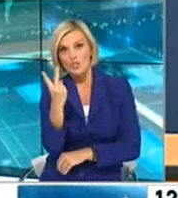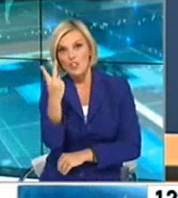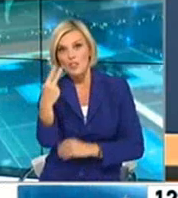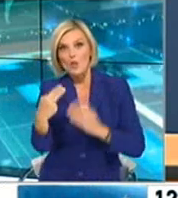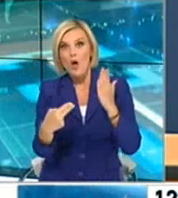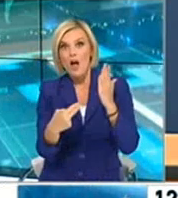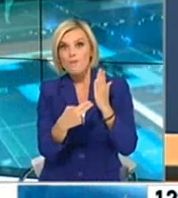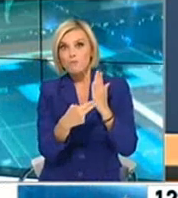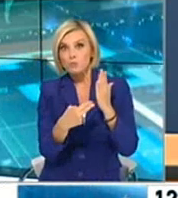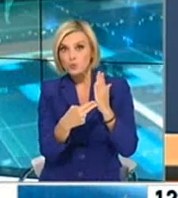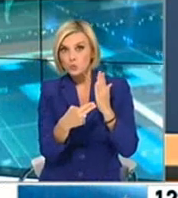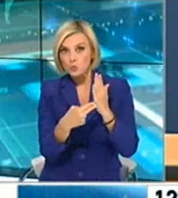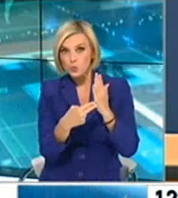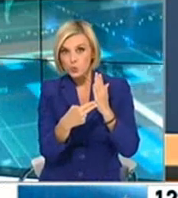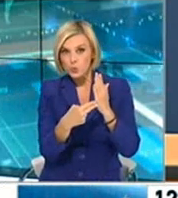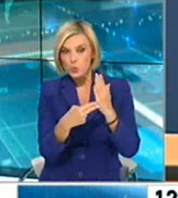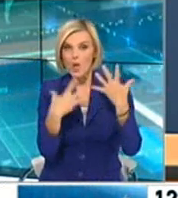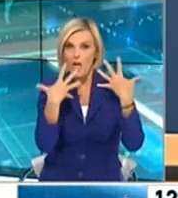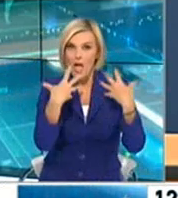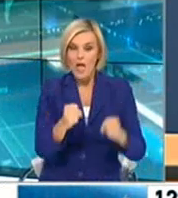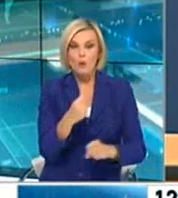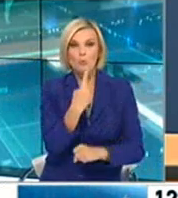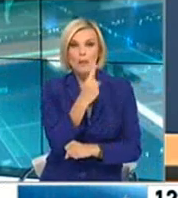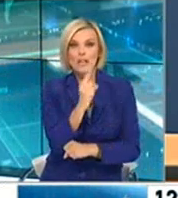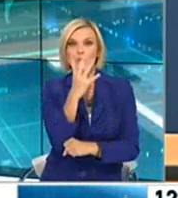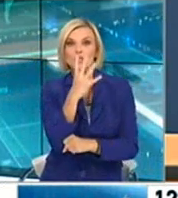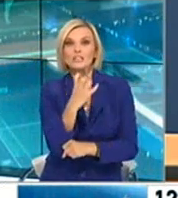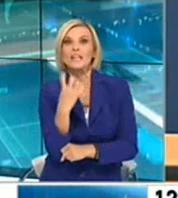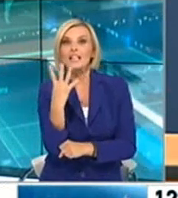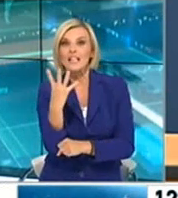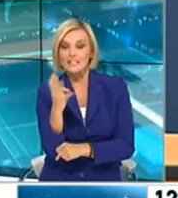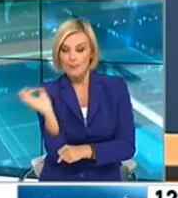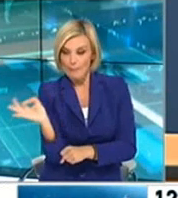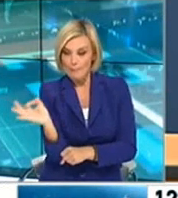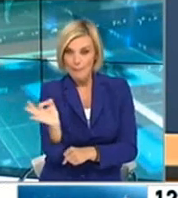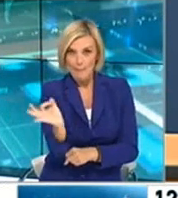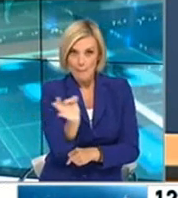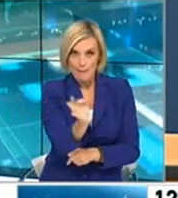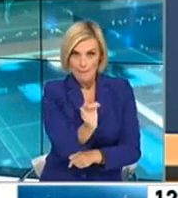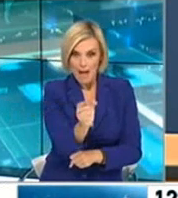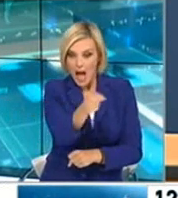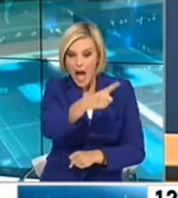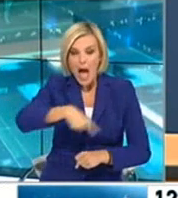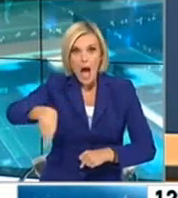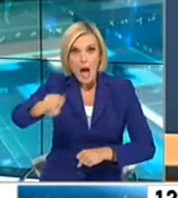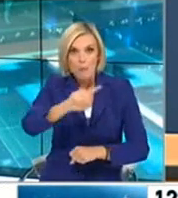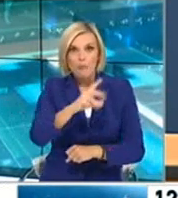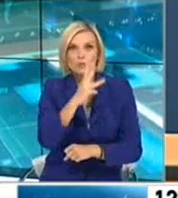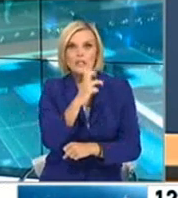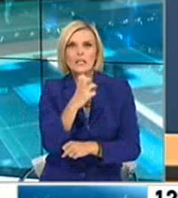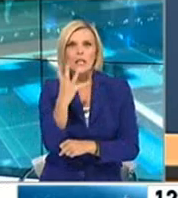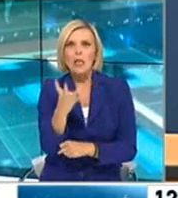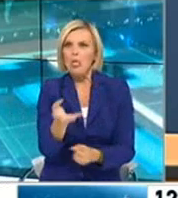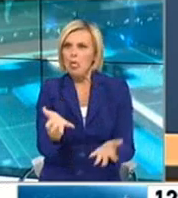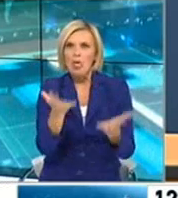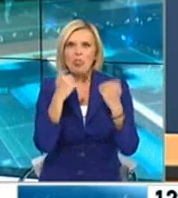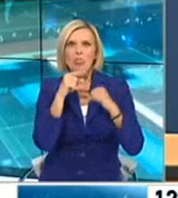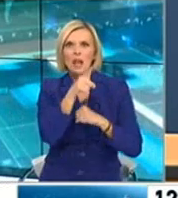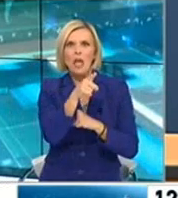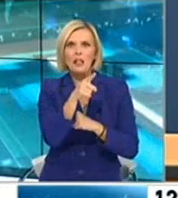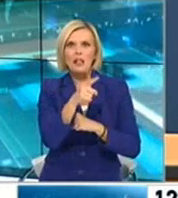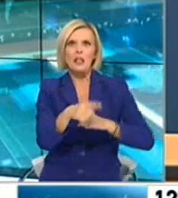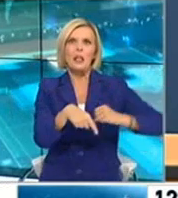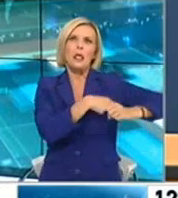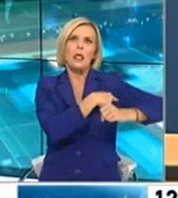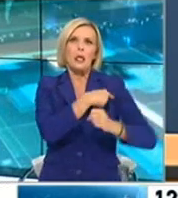πλήρη δεδομένα, τα 34, δηλαδή το 24%, ήταν ασυμπτωματικά.